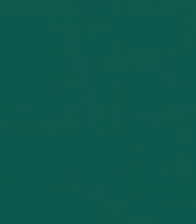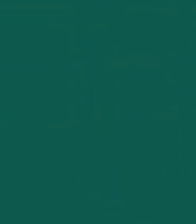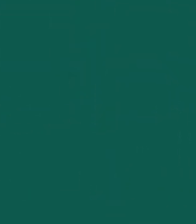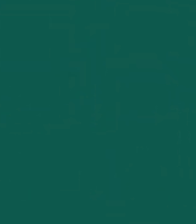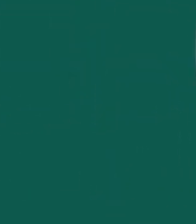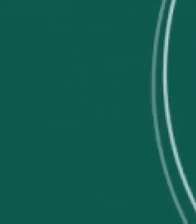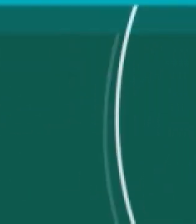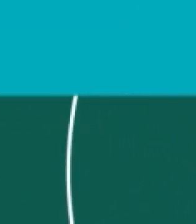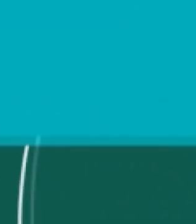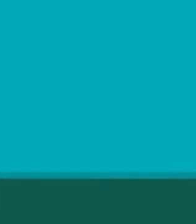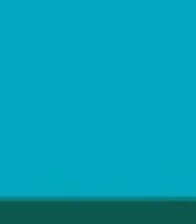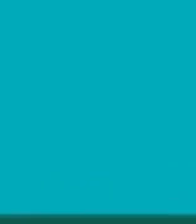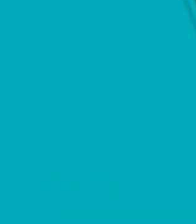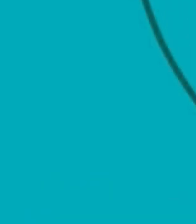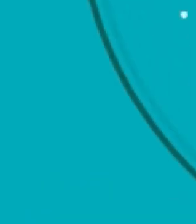Дякую.